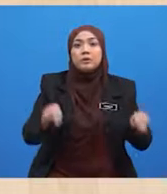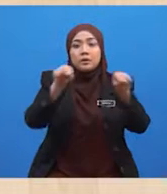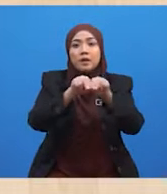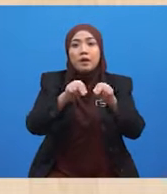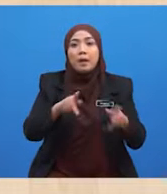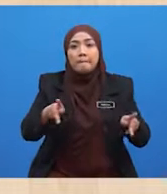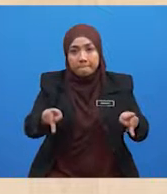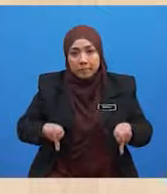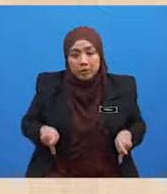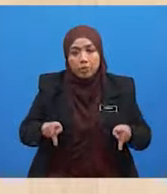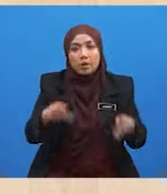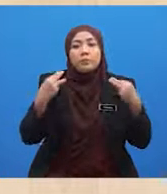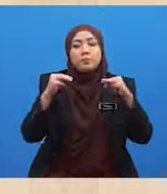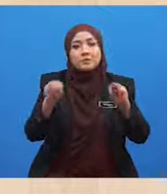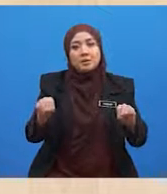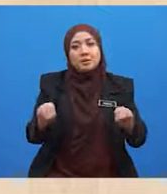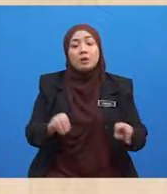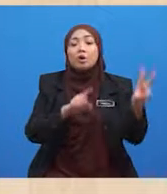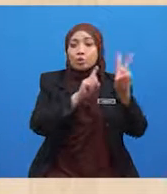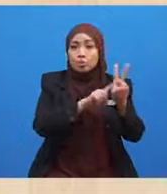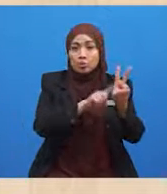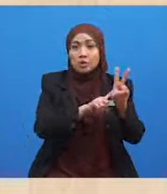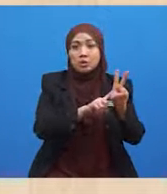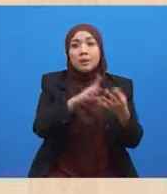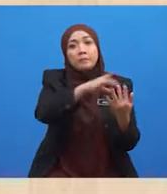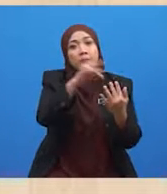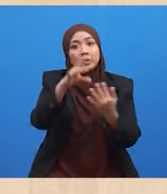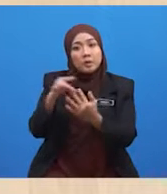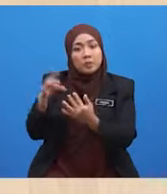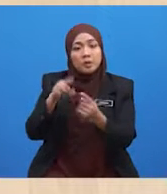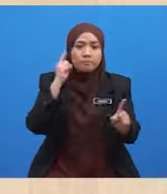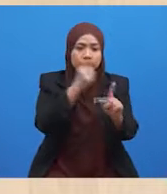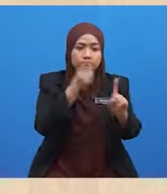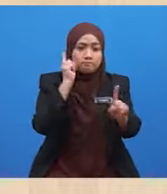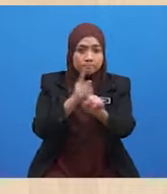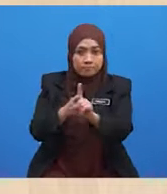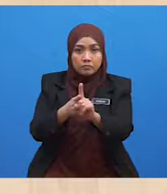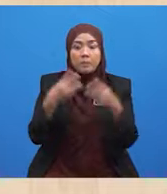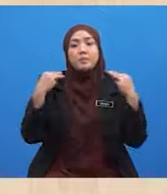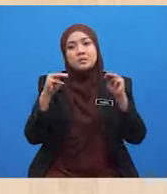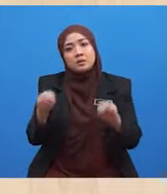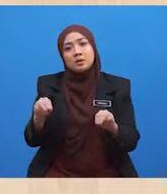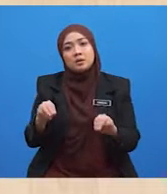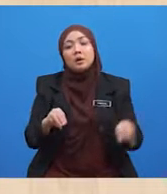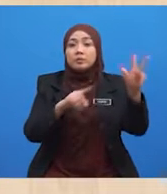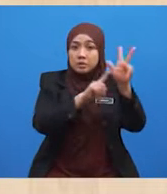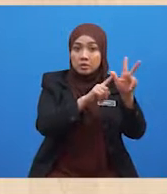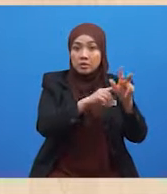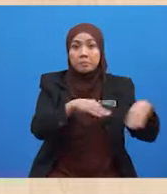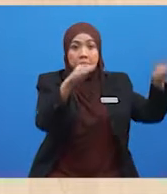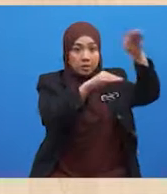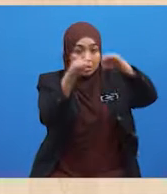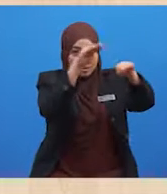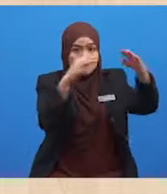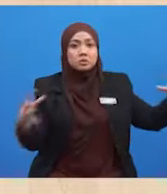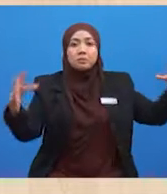peluang pemasaran kedua memilih sasaran-sasaran ketiga membela